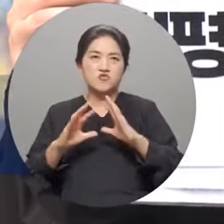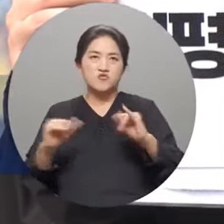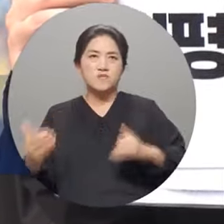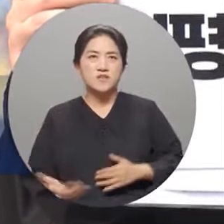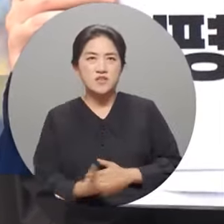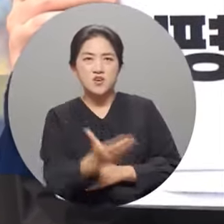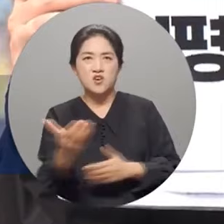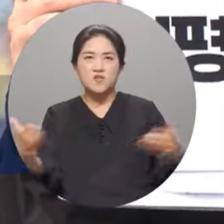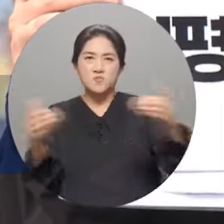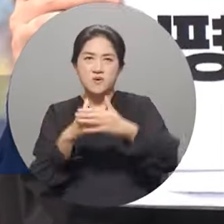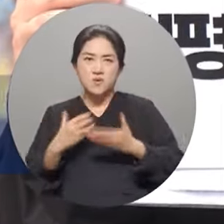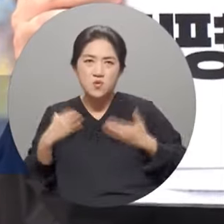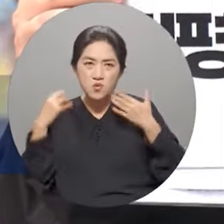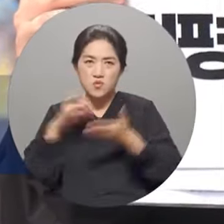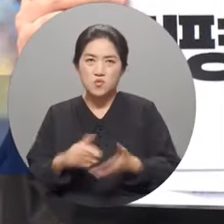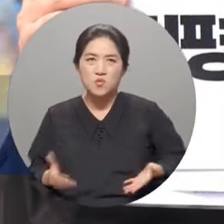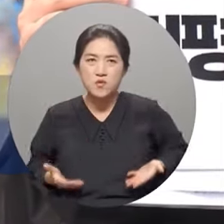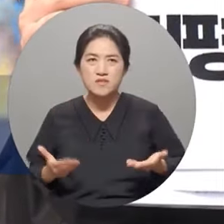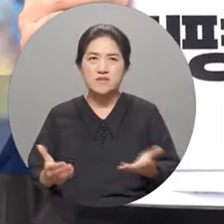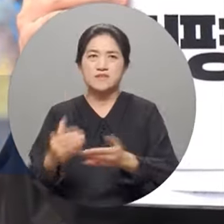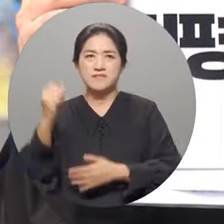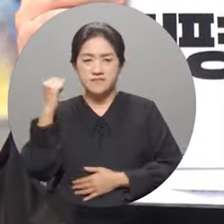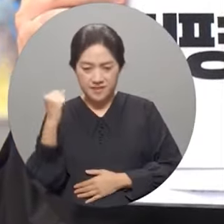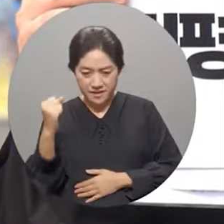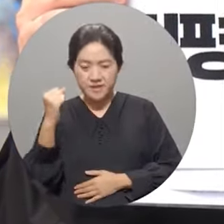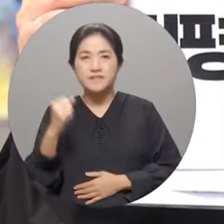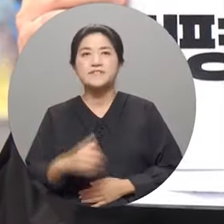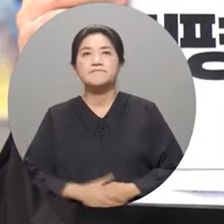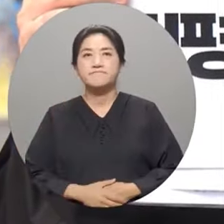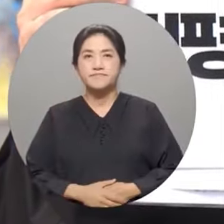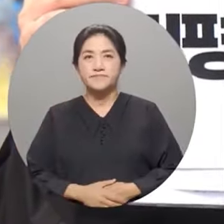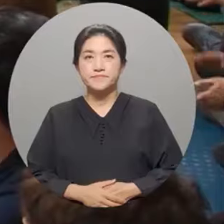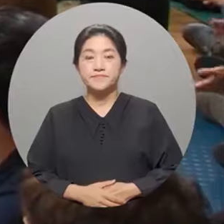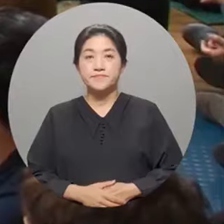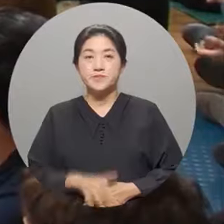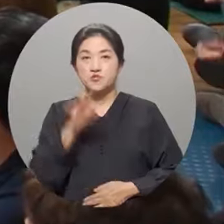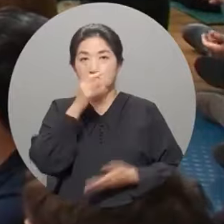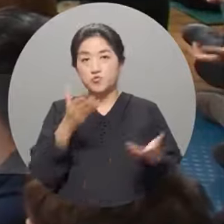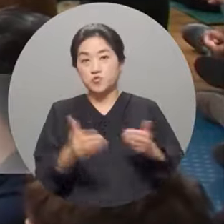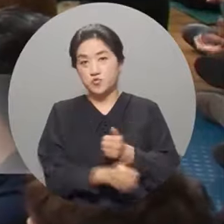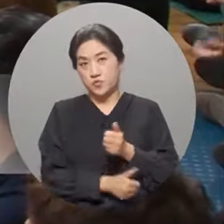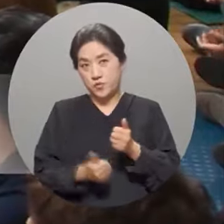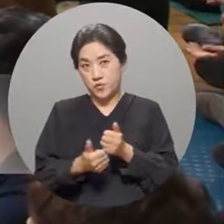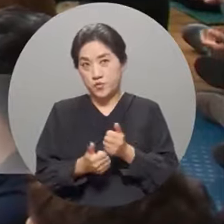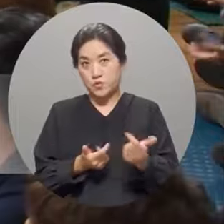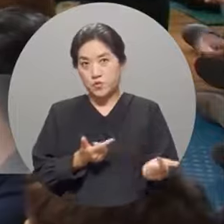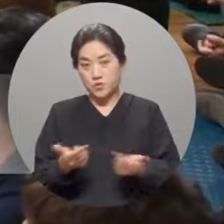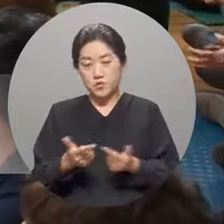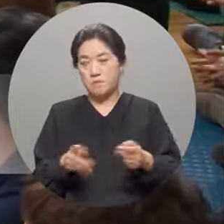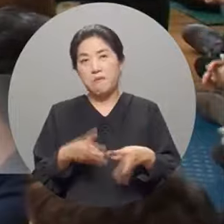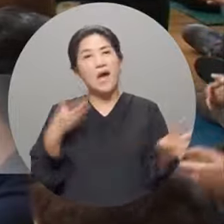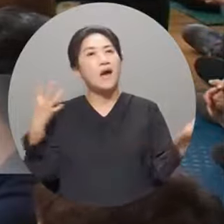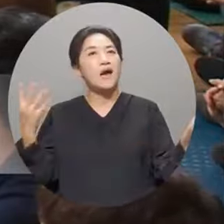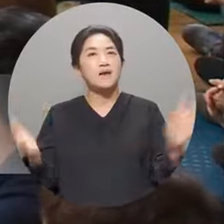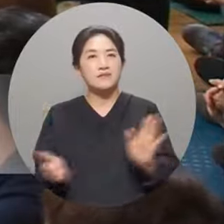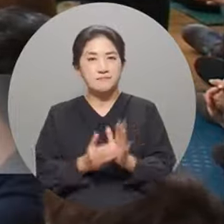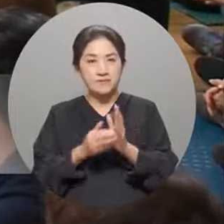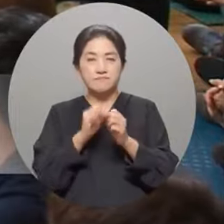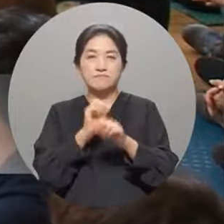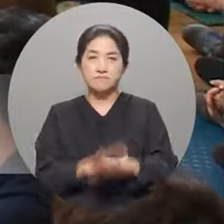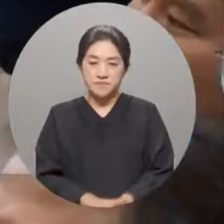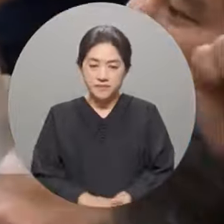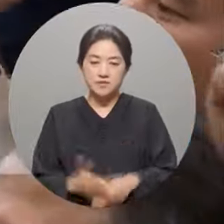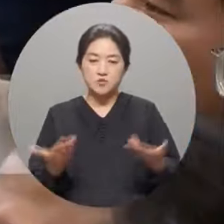다시 내품으로 돌려드리겠습니다 중앙 노동위원회의 조정 마저 무산됨에 따라 두 노조는